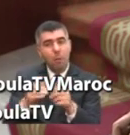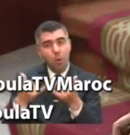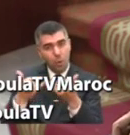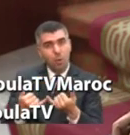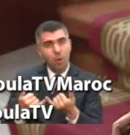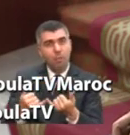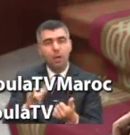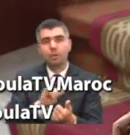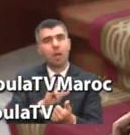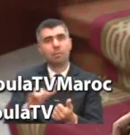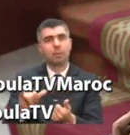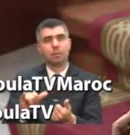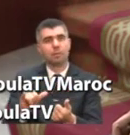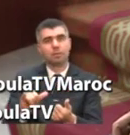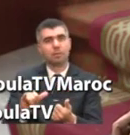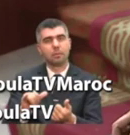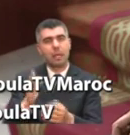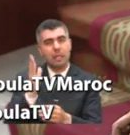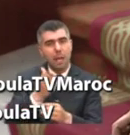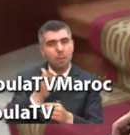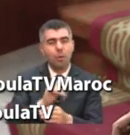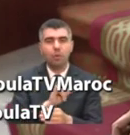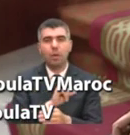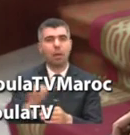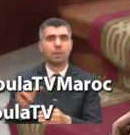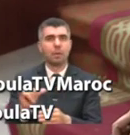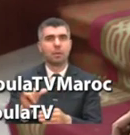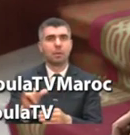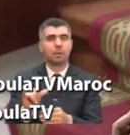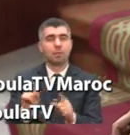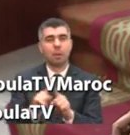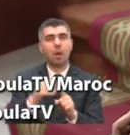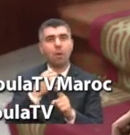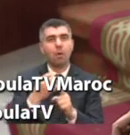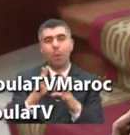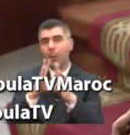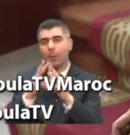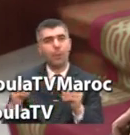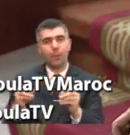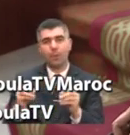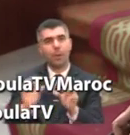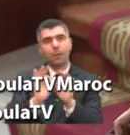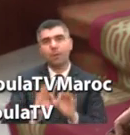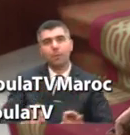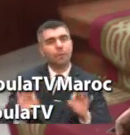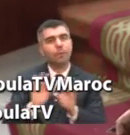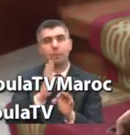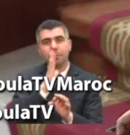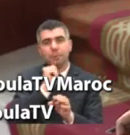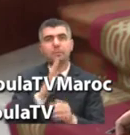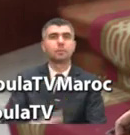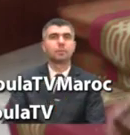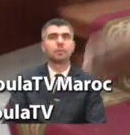شايل اختطاف، اليوم التعذيب أقول اللي هو منهجي لم يعد موجودا بالمطلق.